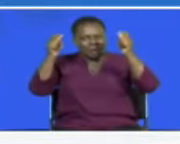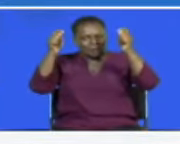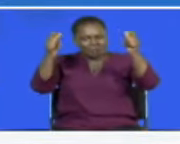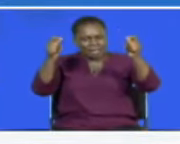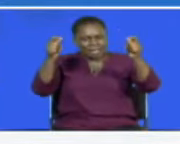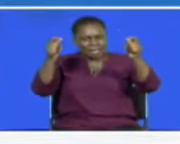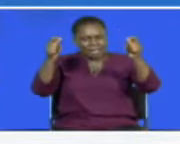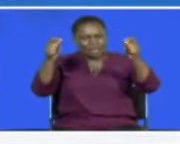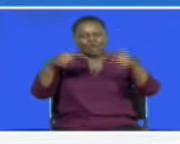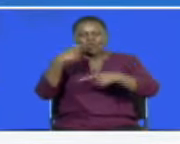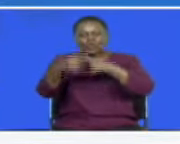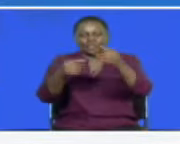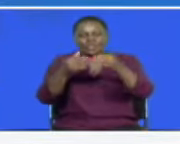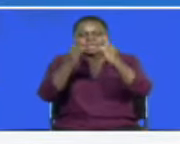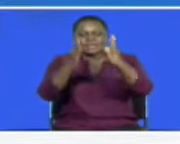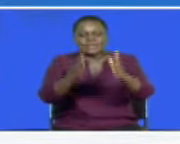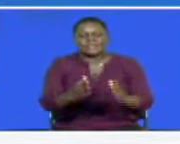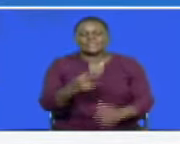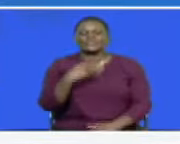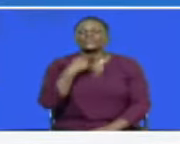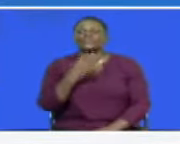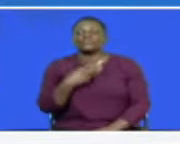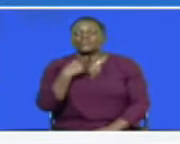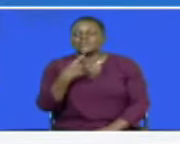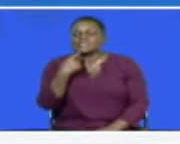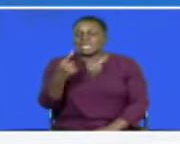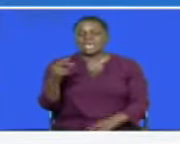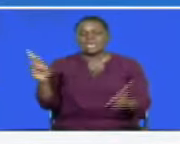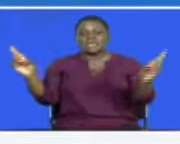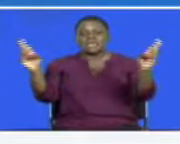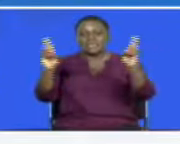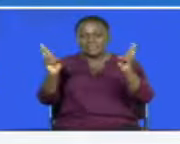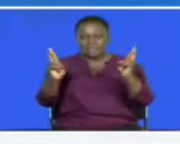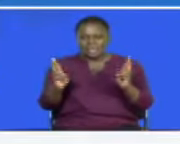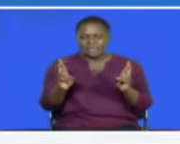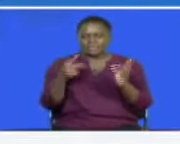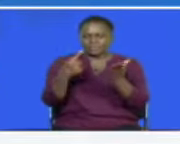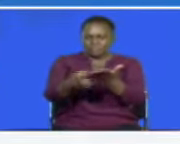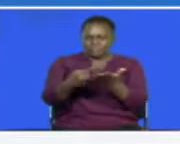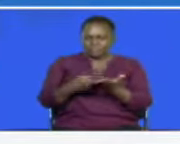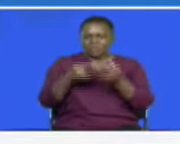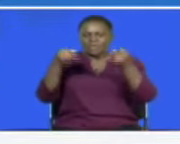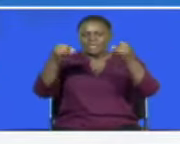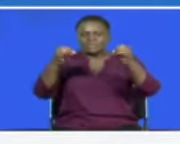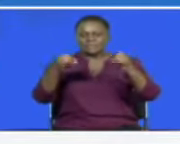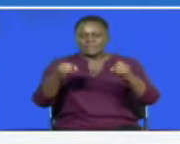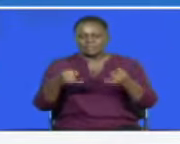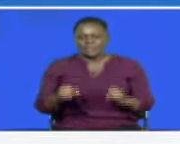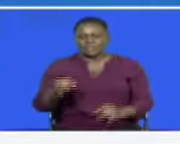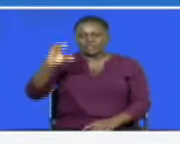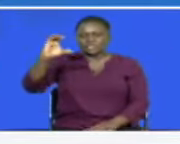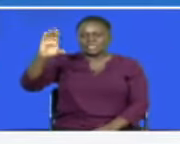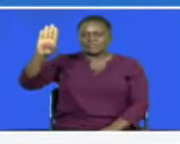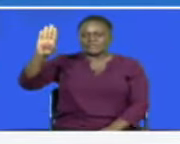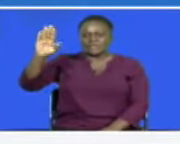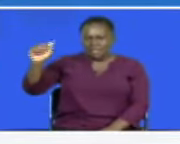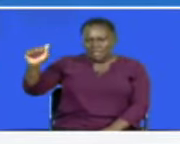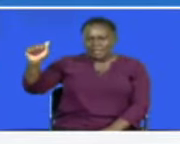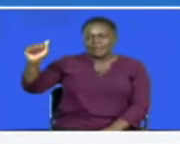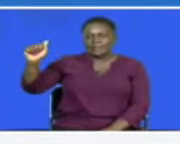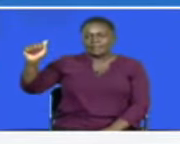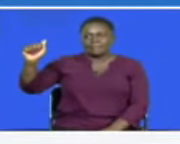Mgomo wao unaendelea huku viongozi wa muungano wakisema wako tayari kujadili utekelezaji mkataba wa